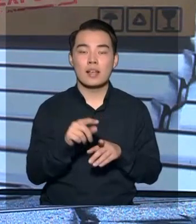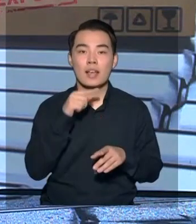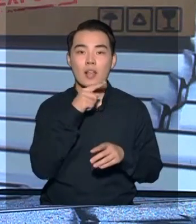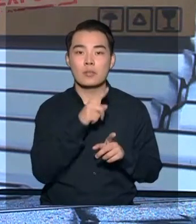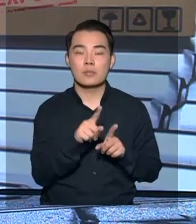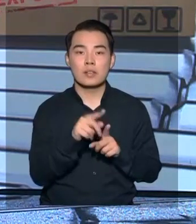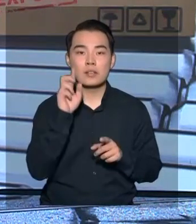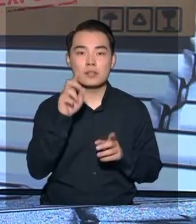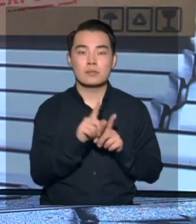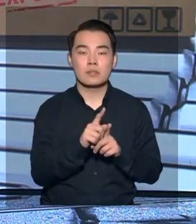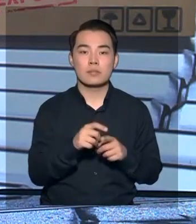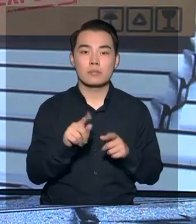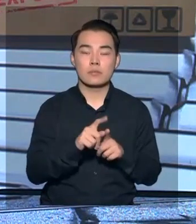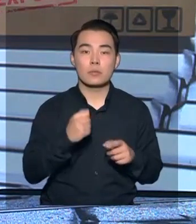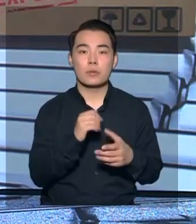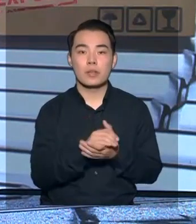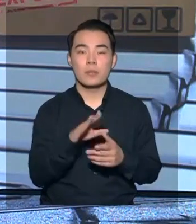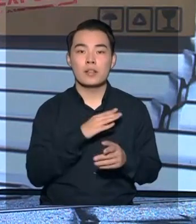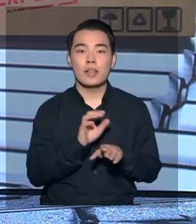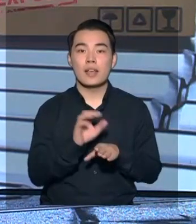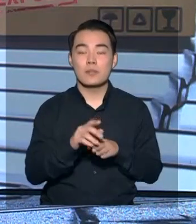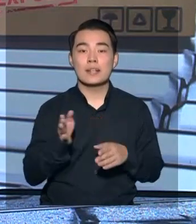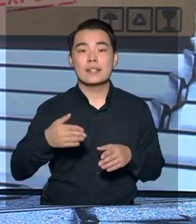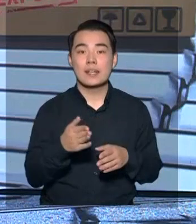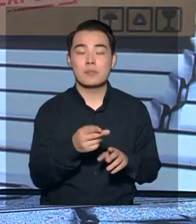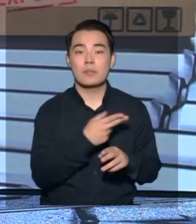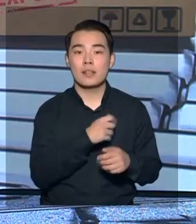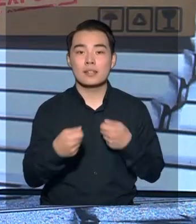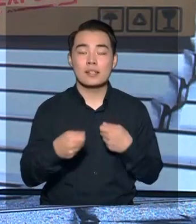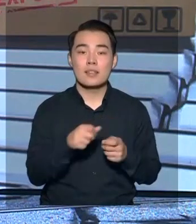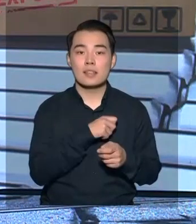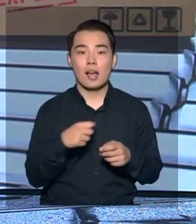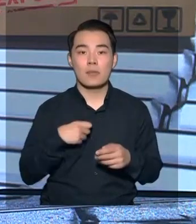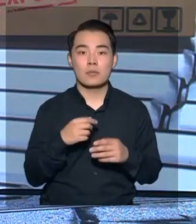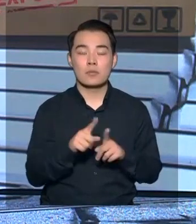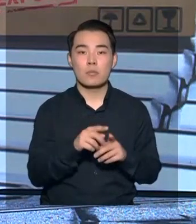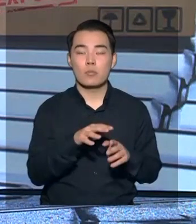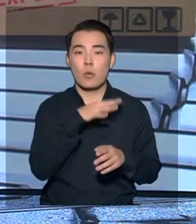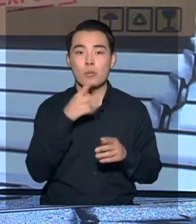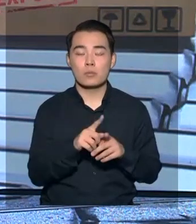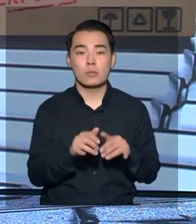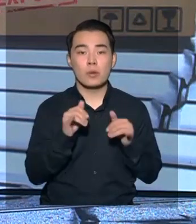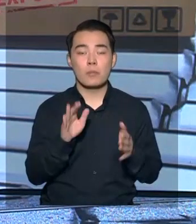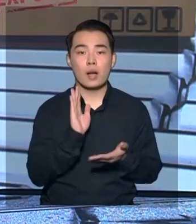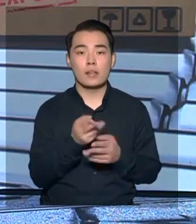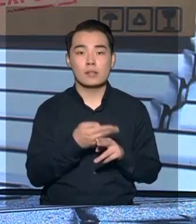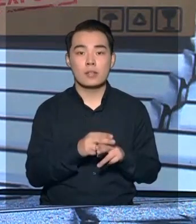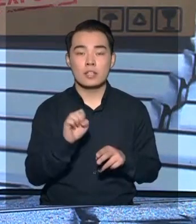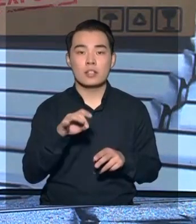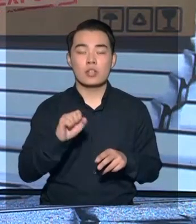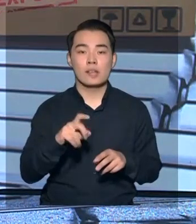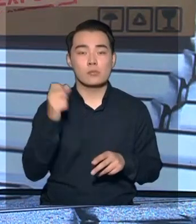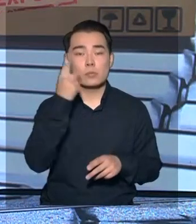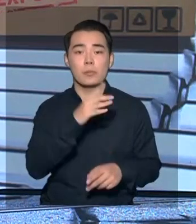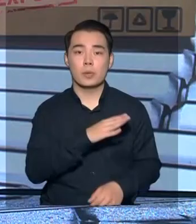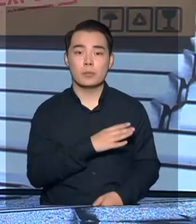бекіді. Әсіресе сырдан сыртқа бал өнімдерімен шыны табақшылары көптеп шығарылуда. Тақырыпты әріптесім Елжас